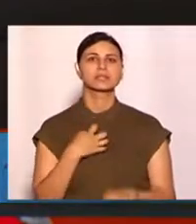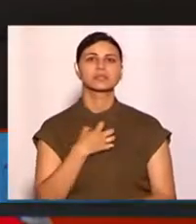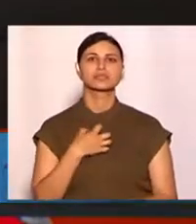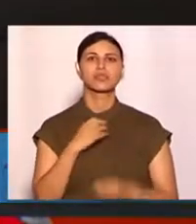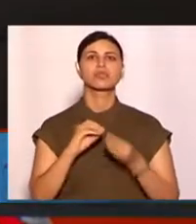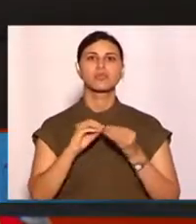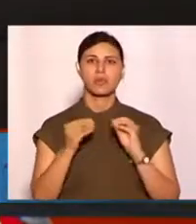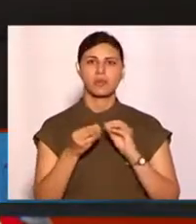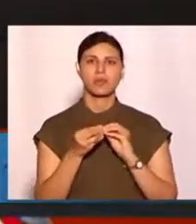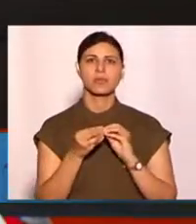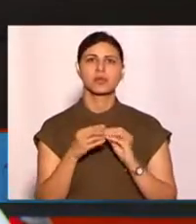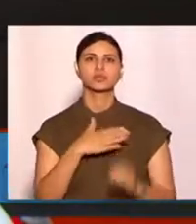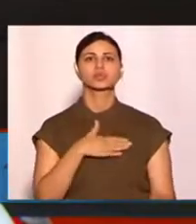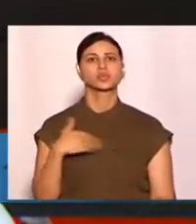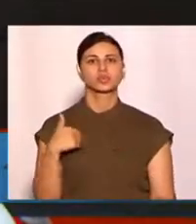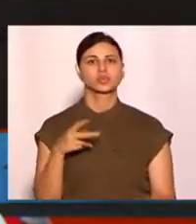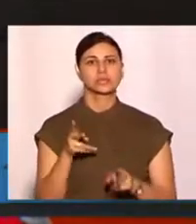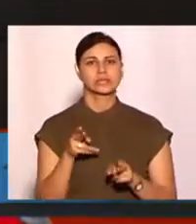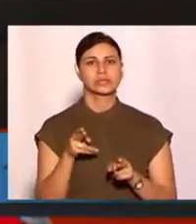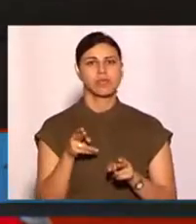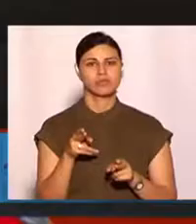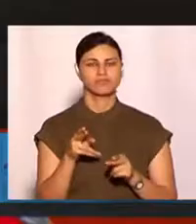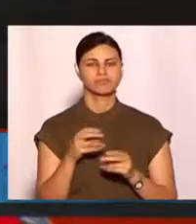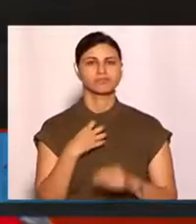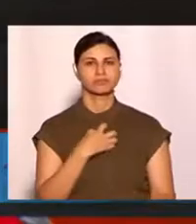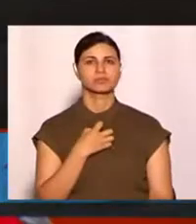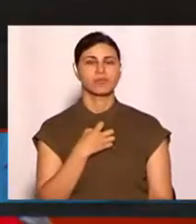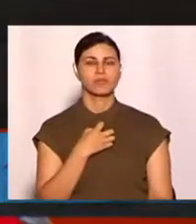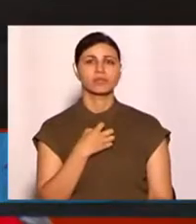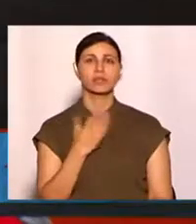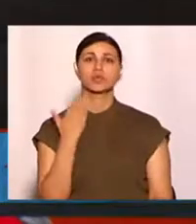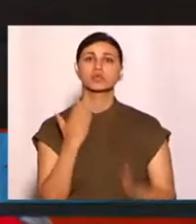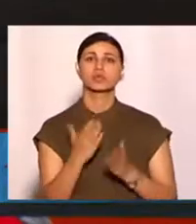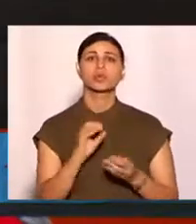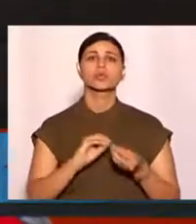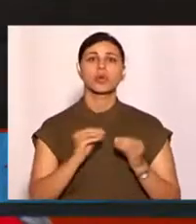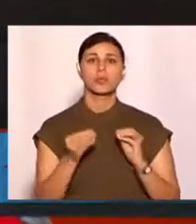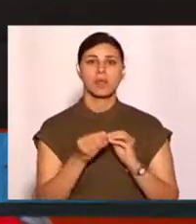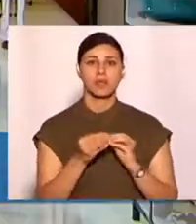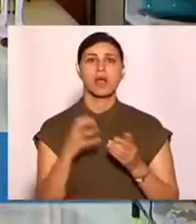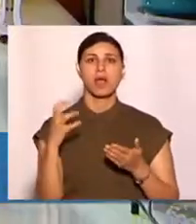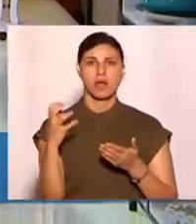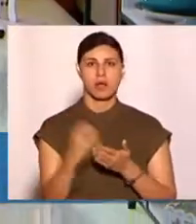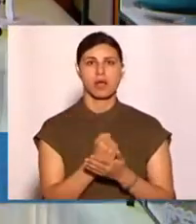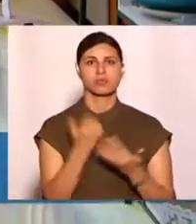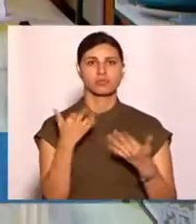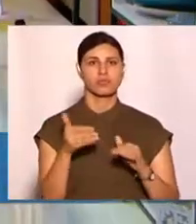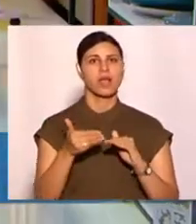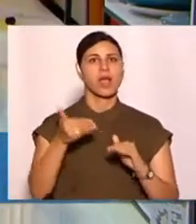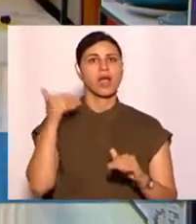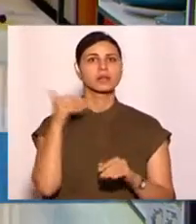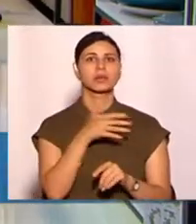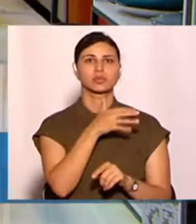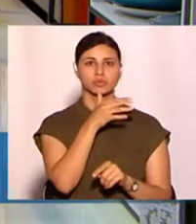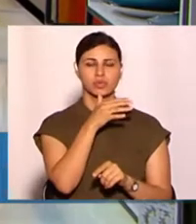პრობლემა, ძუძუს კიბო. თუ პრობლემა იქნა აღმოჩენილი ადრეულ